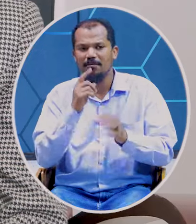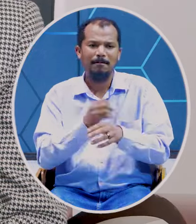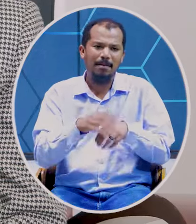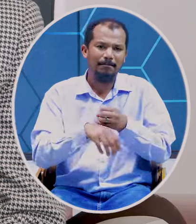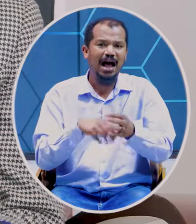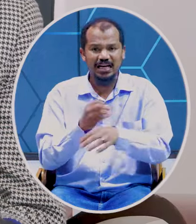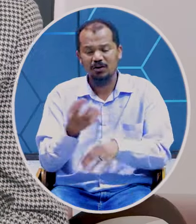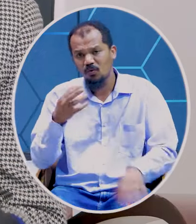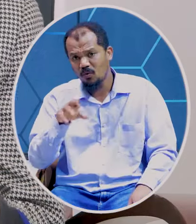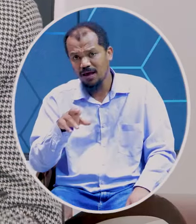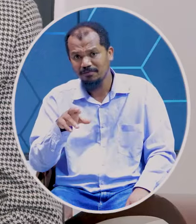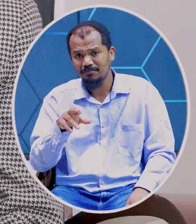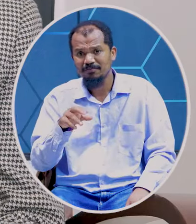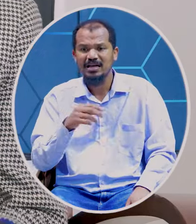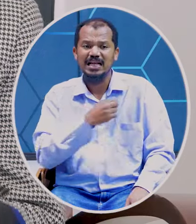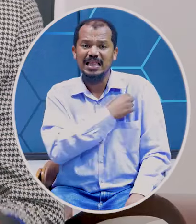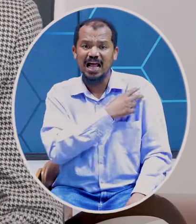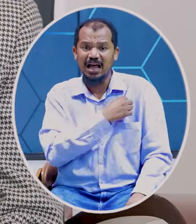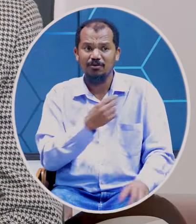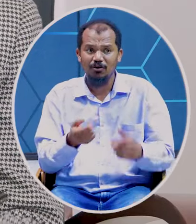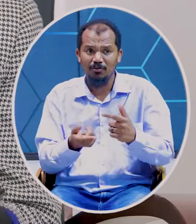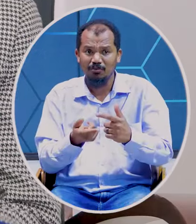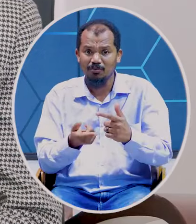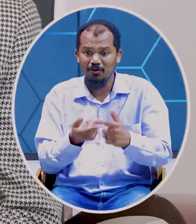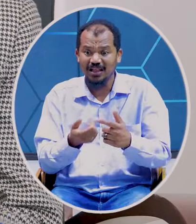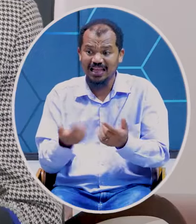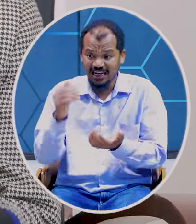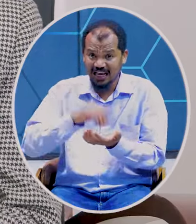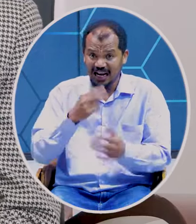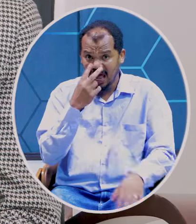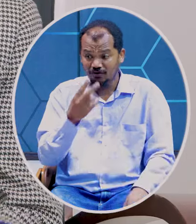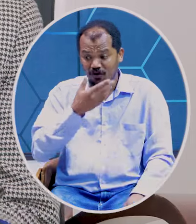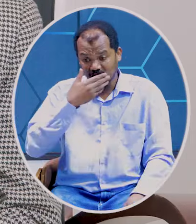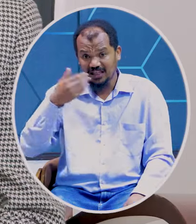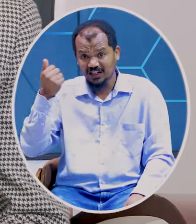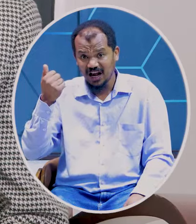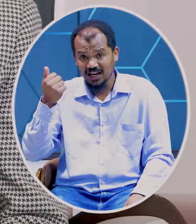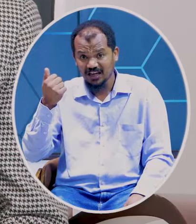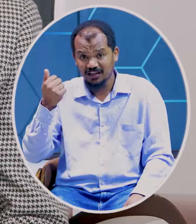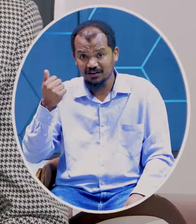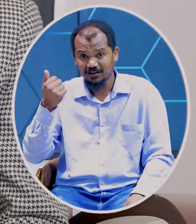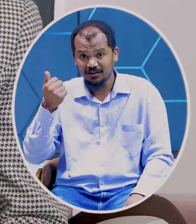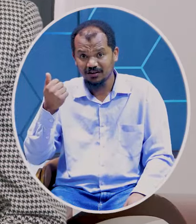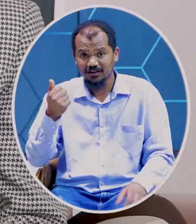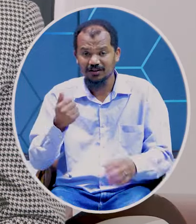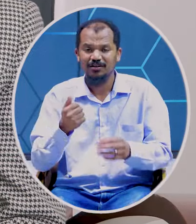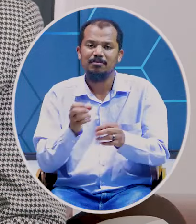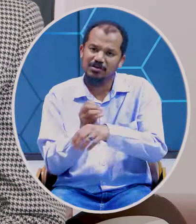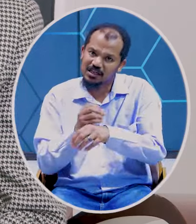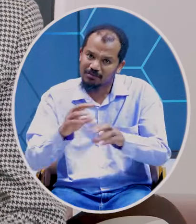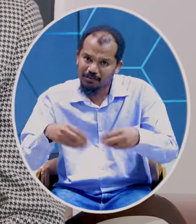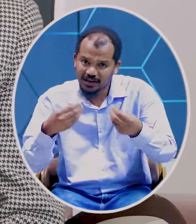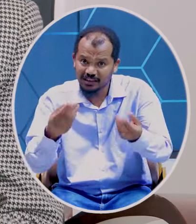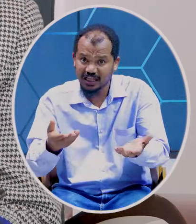ነው፣ በማማከር ወይም እነሱ ያዩትን ታካሚ በሁለተኛ ዙር ድጋሚ አይቶ የተሻለ ምክር